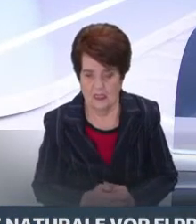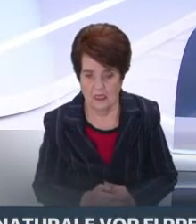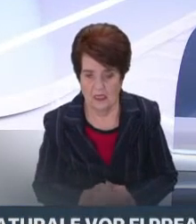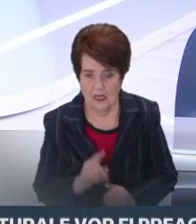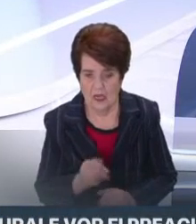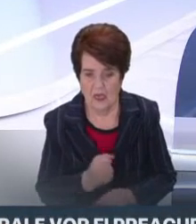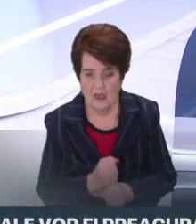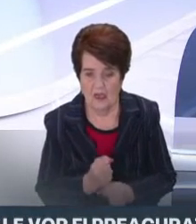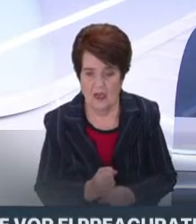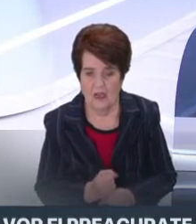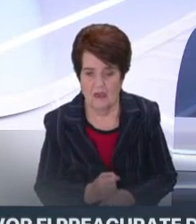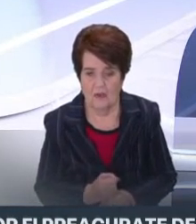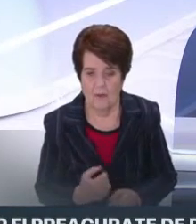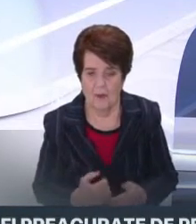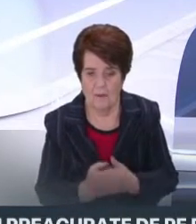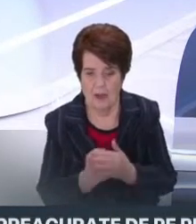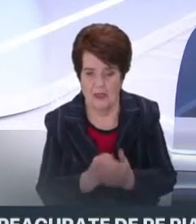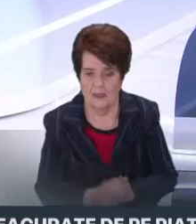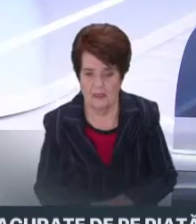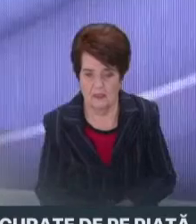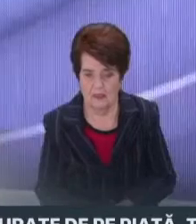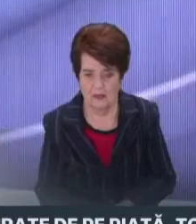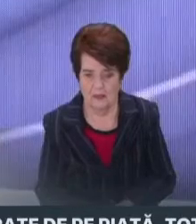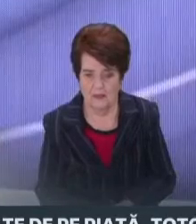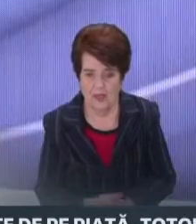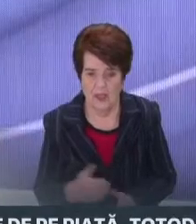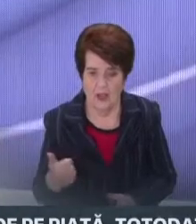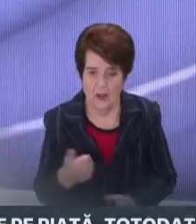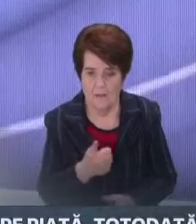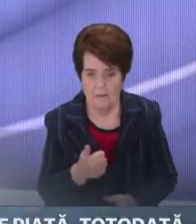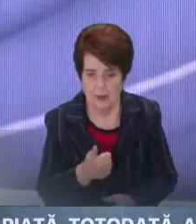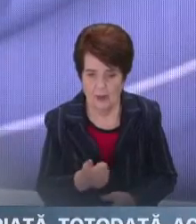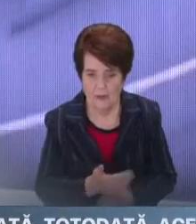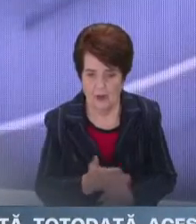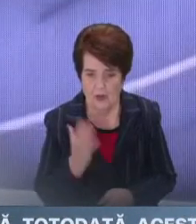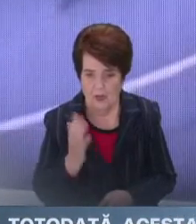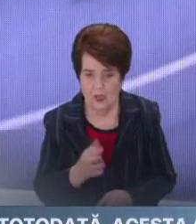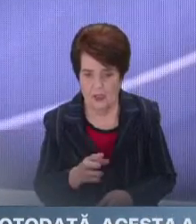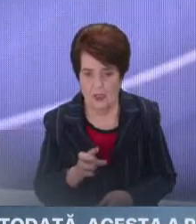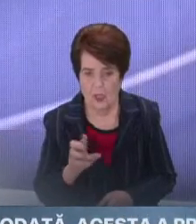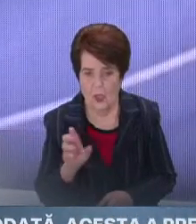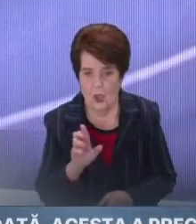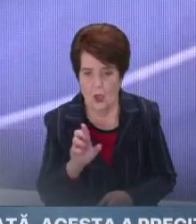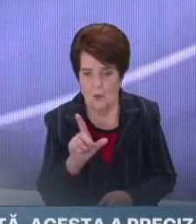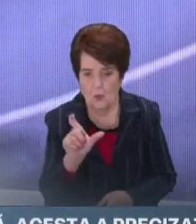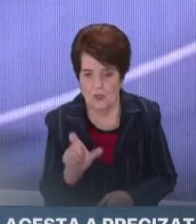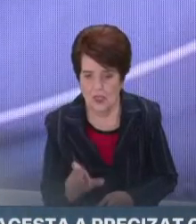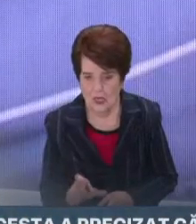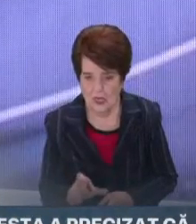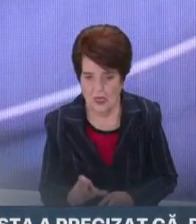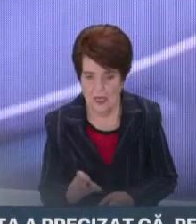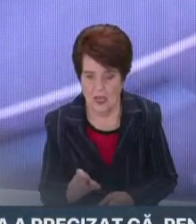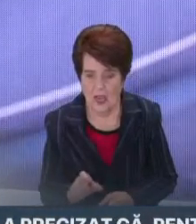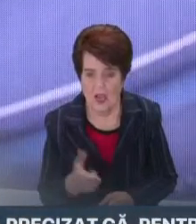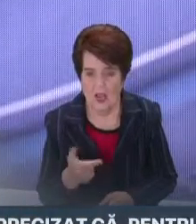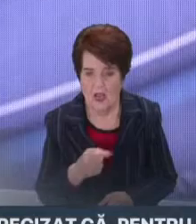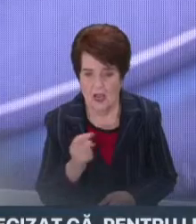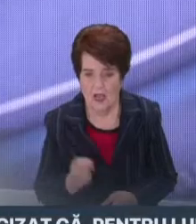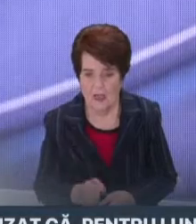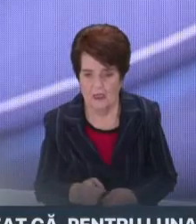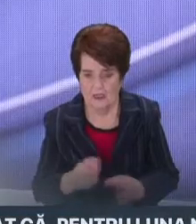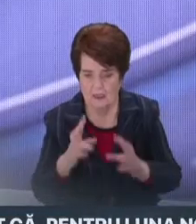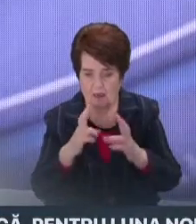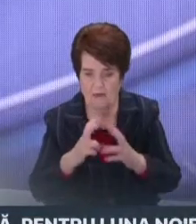funcționează pe bază de gaz. În primul rând, buteliile cu gaz să treacă verificarea și înainte de sezon,